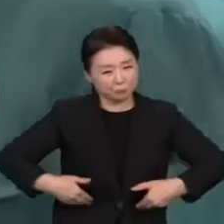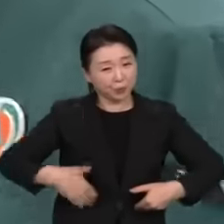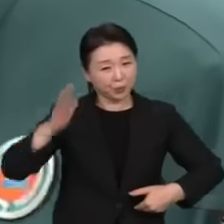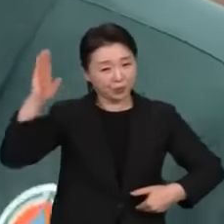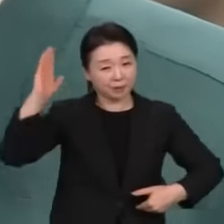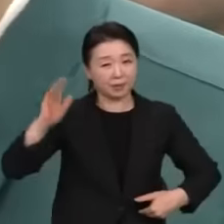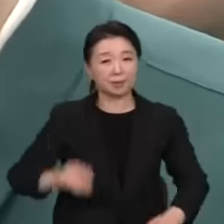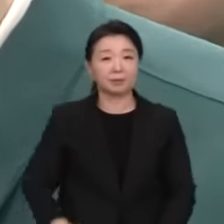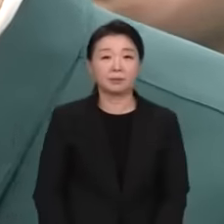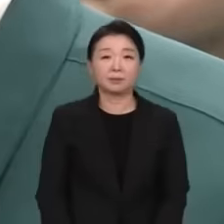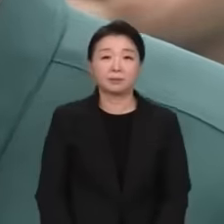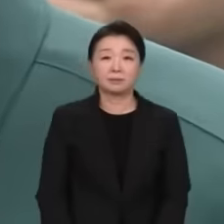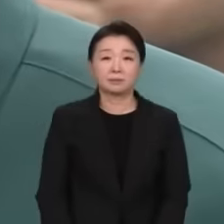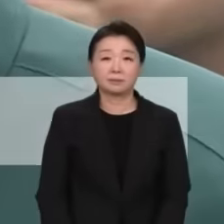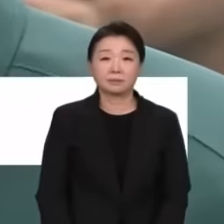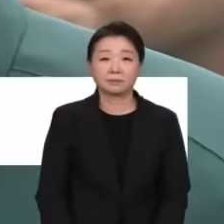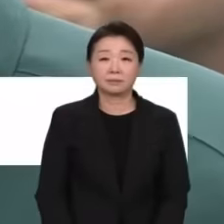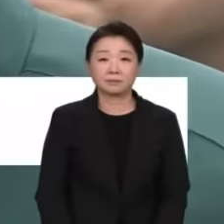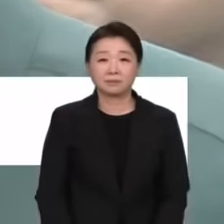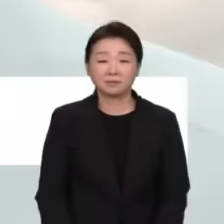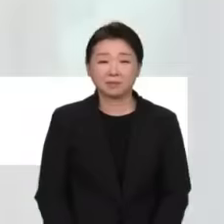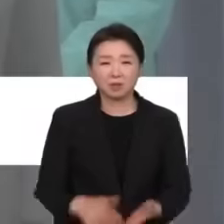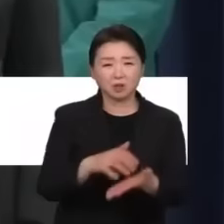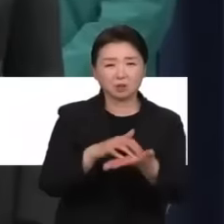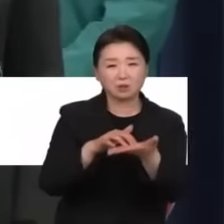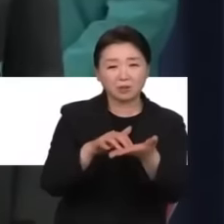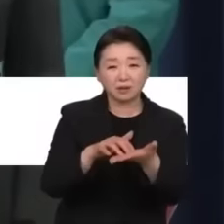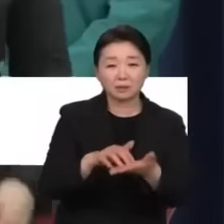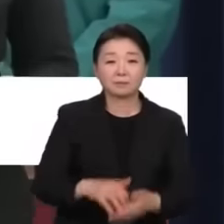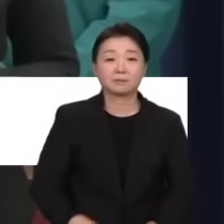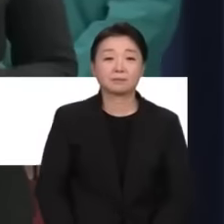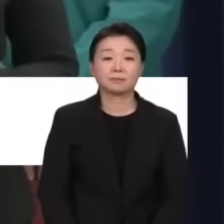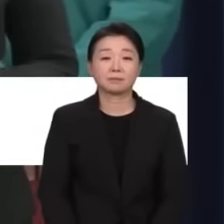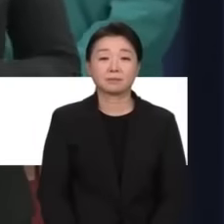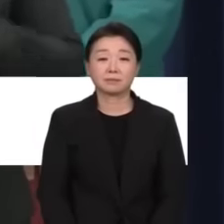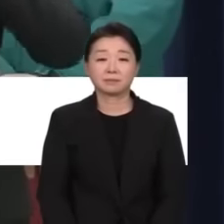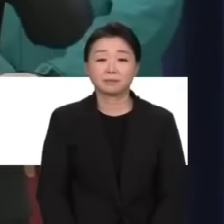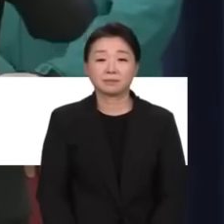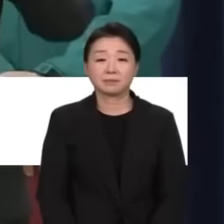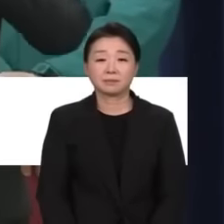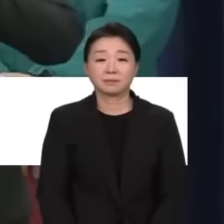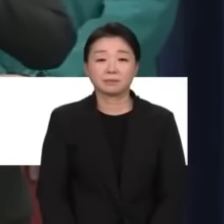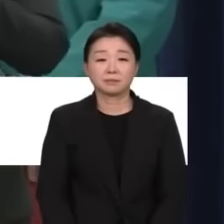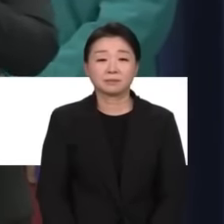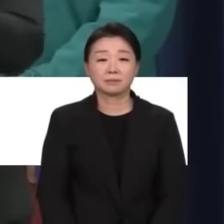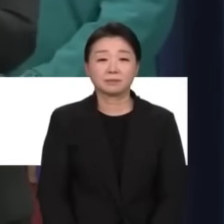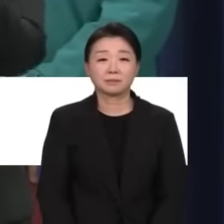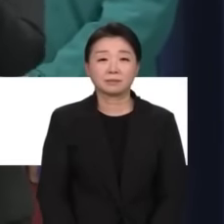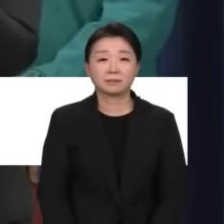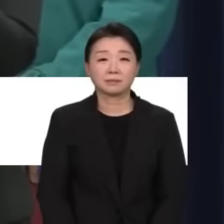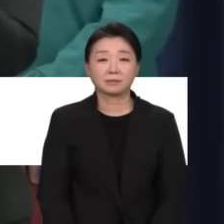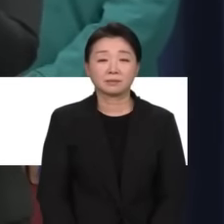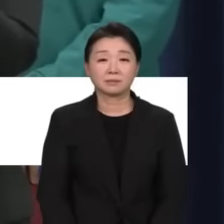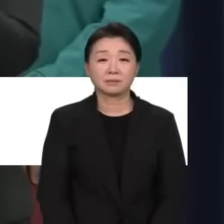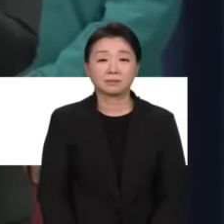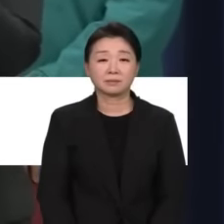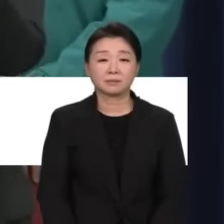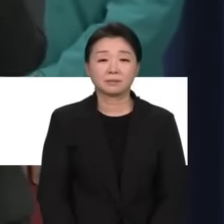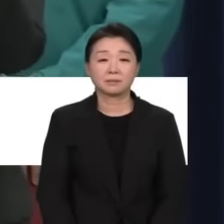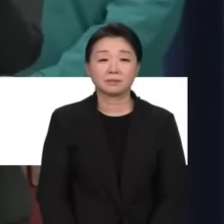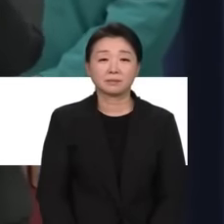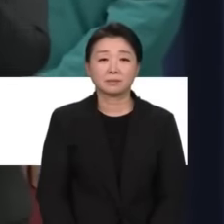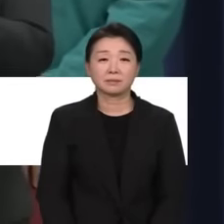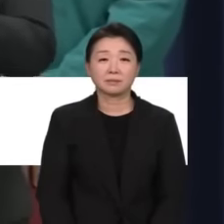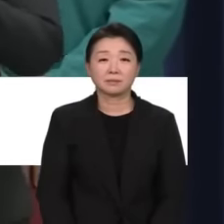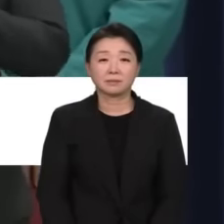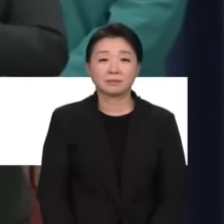강조했습니다. 최소한의 숫자입니다. 정치적 손익에 따른 적당한 타협은 결국 국민의 피해로